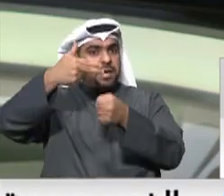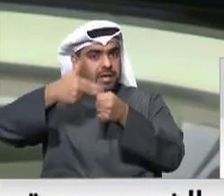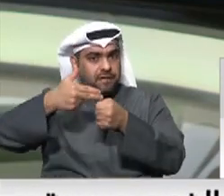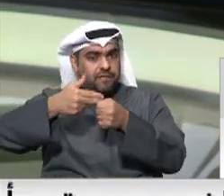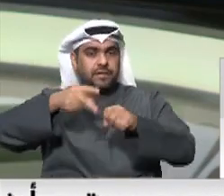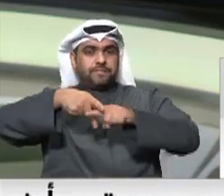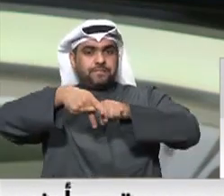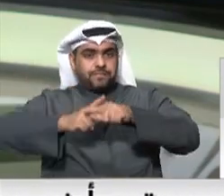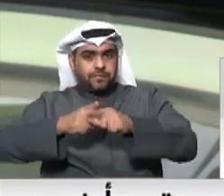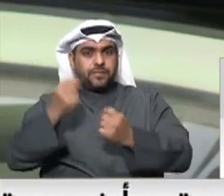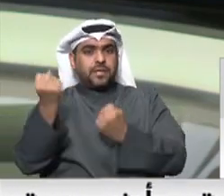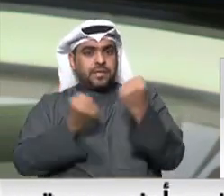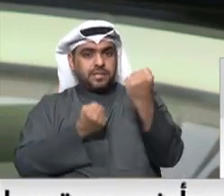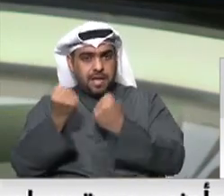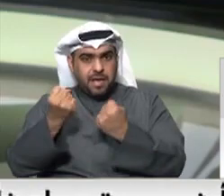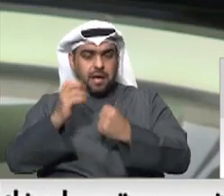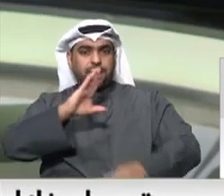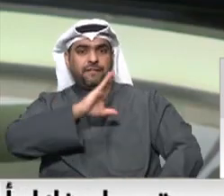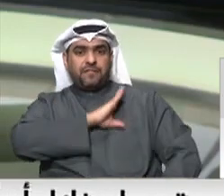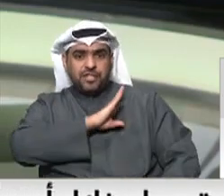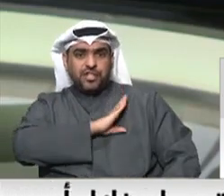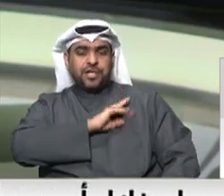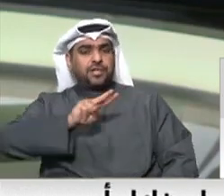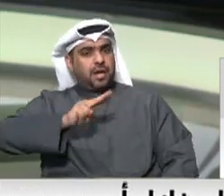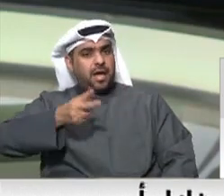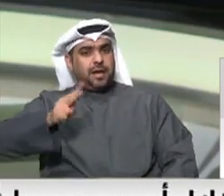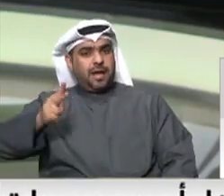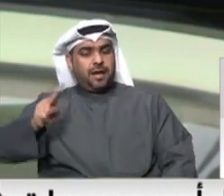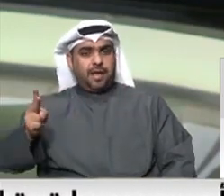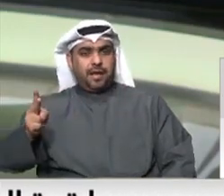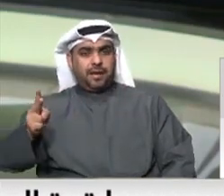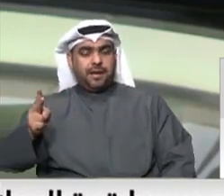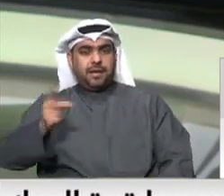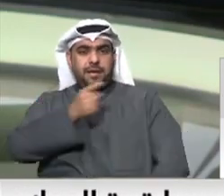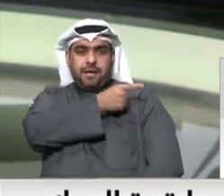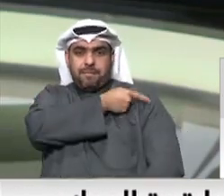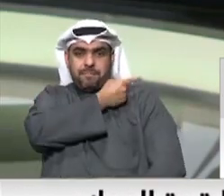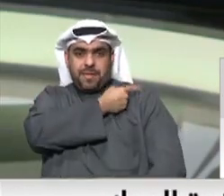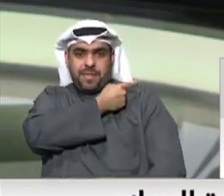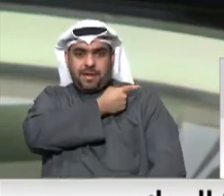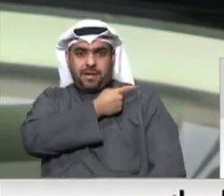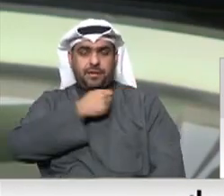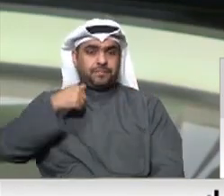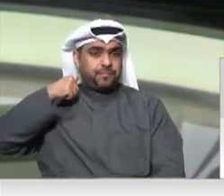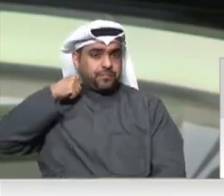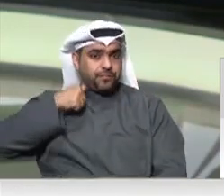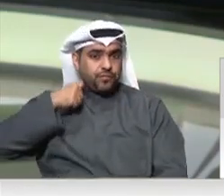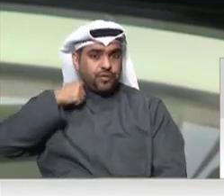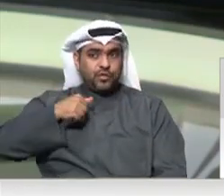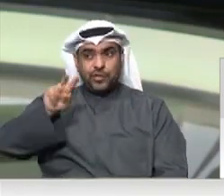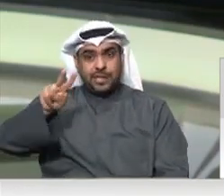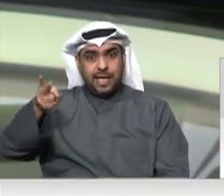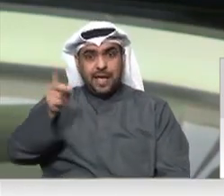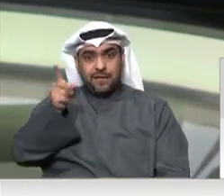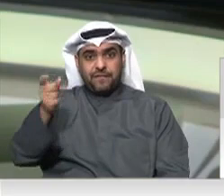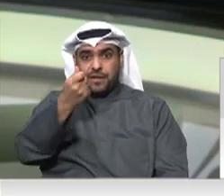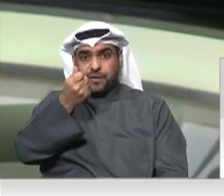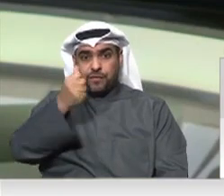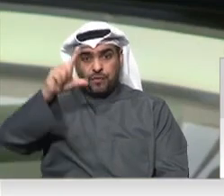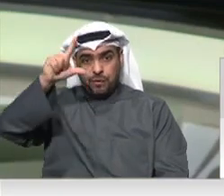العالمي للطاقه متى ما توفر طاقه تكون ارخص من النفط والغاز وتكون